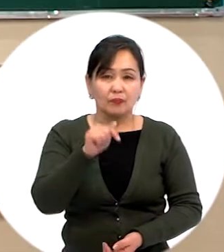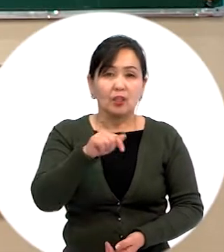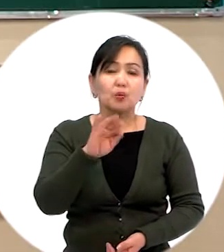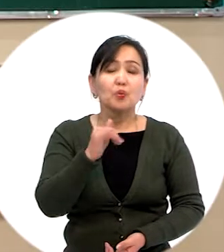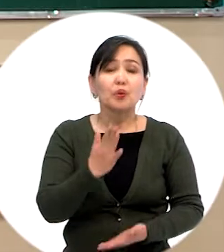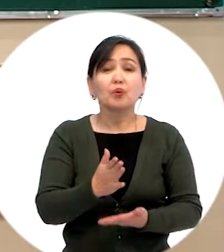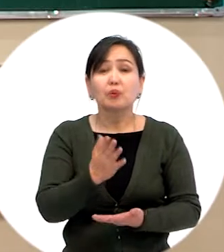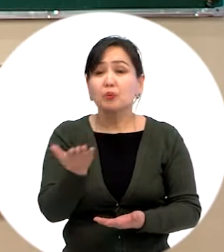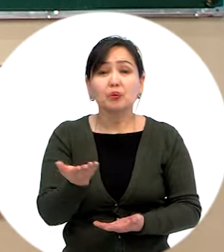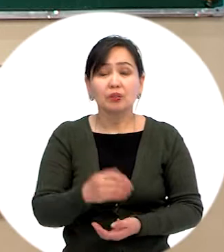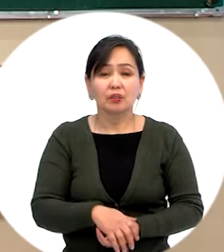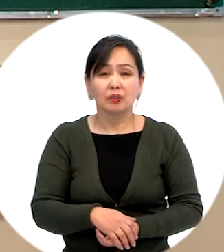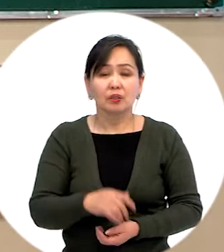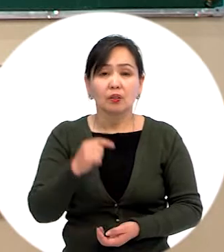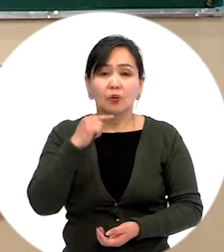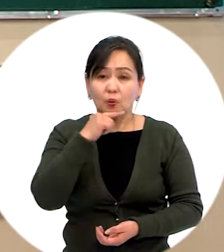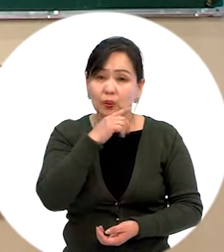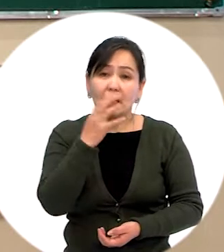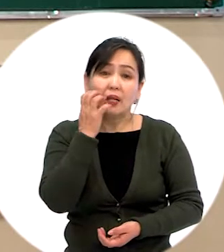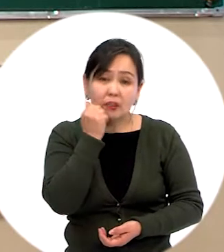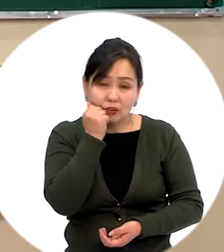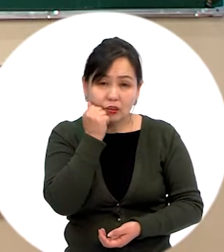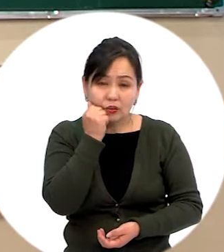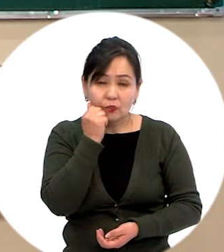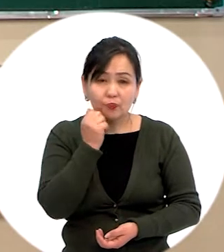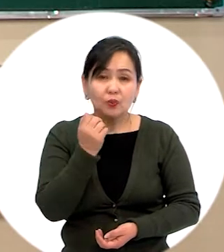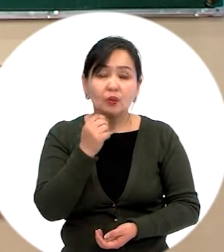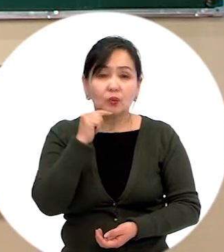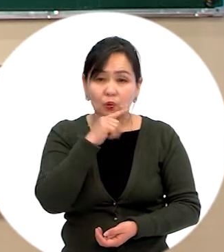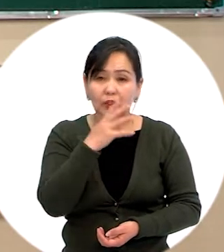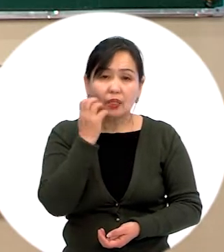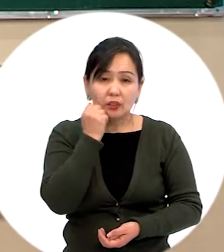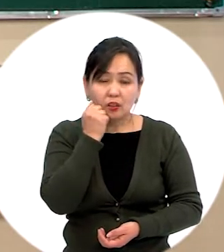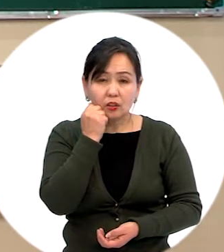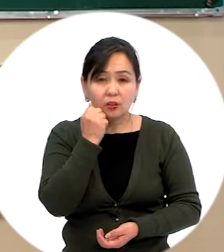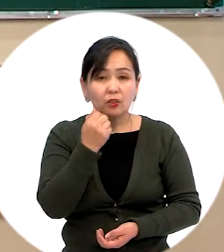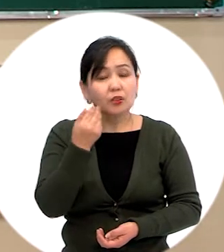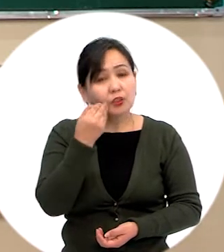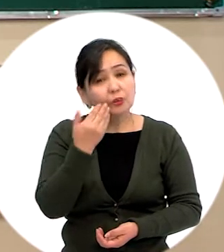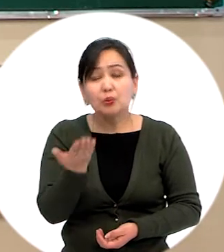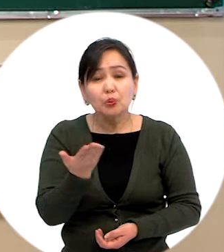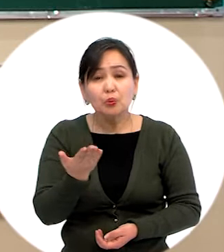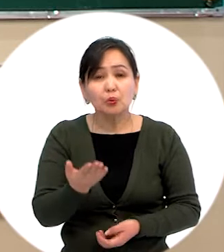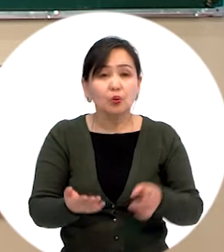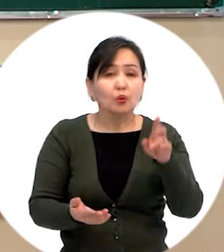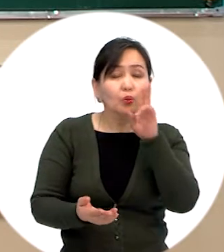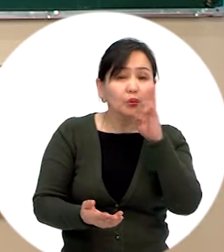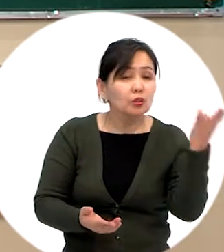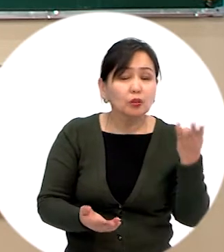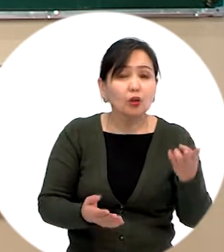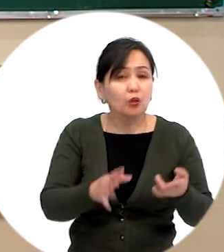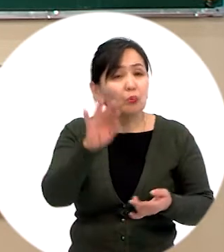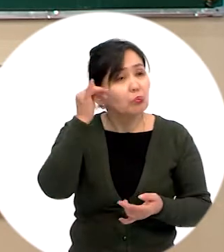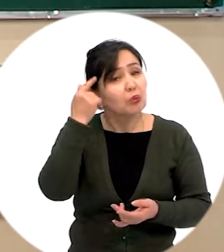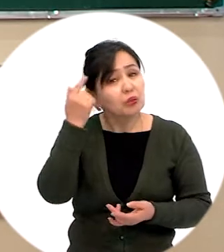ээ? За, энэ улаан лойл. За, улаан лойлыг та нар жимс гэж бодож гин үү?